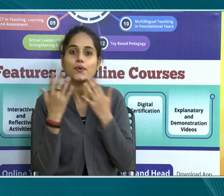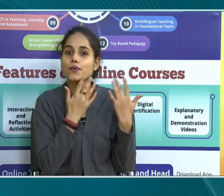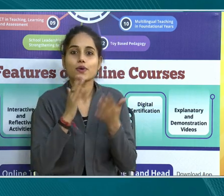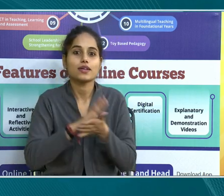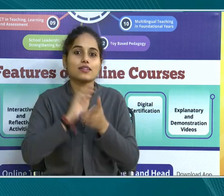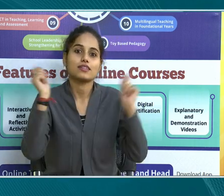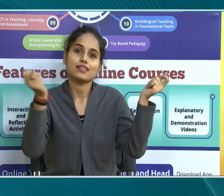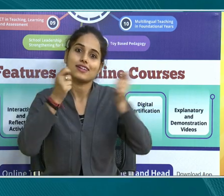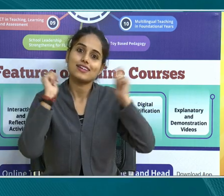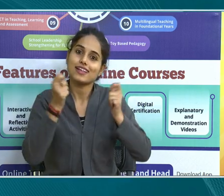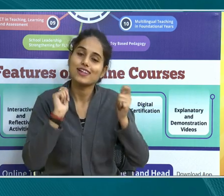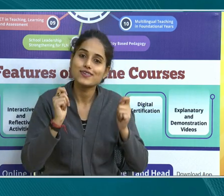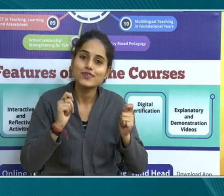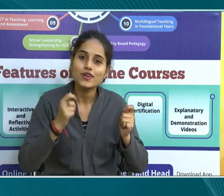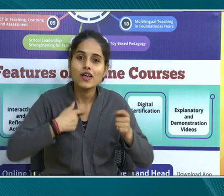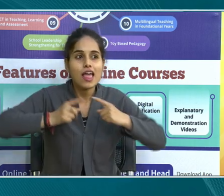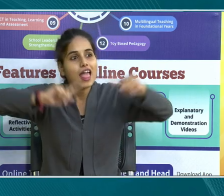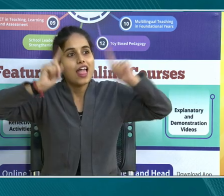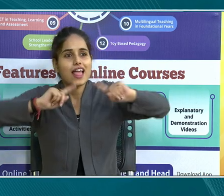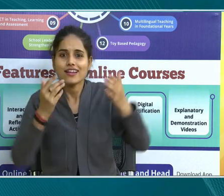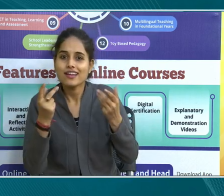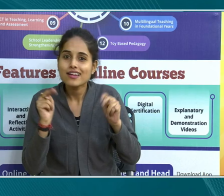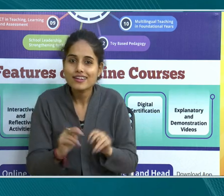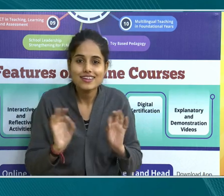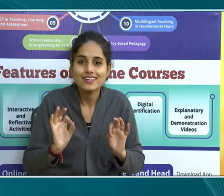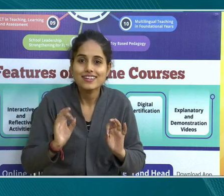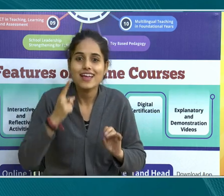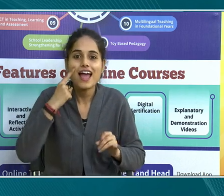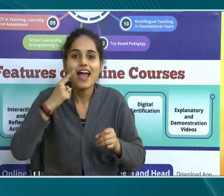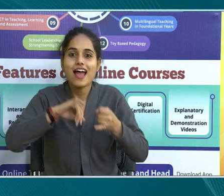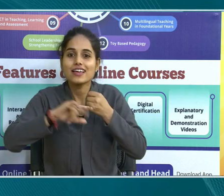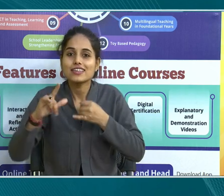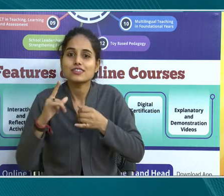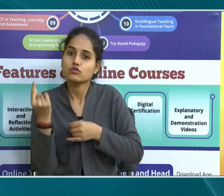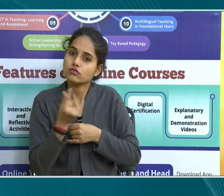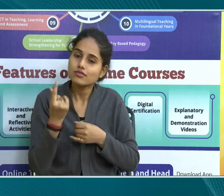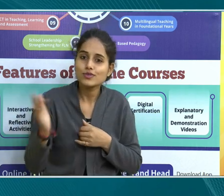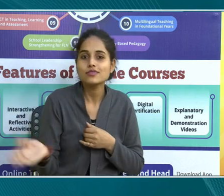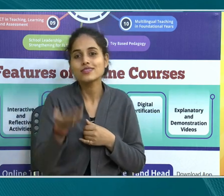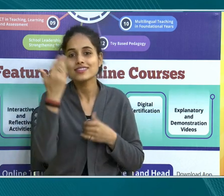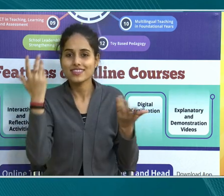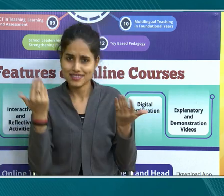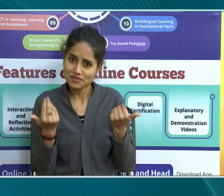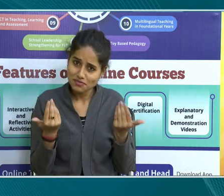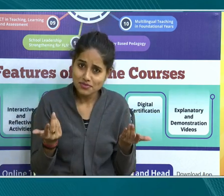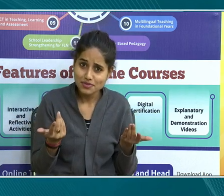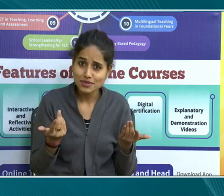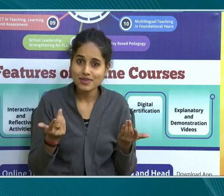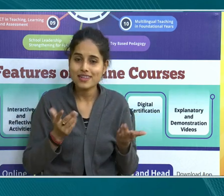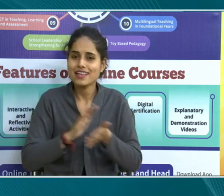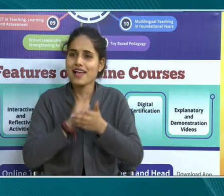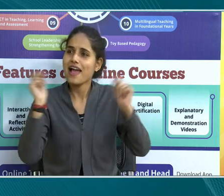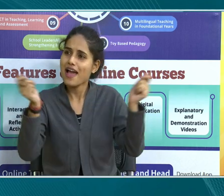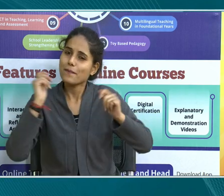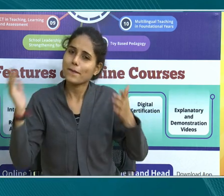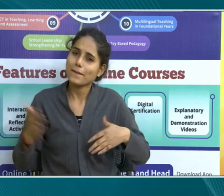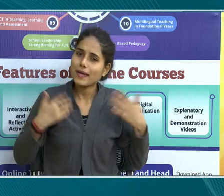भी शोर नहीं होगा, तो भी हम ये कह सकते कि चलिए, लेट्स क्लाप, हम बिना शोर में चाय क्लापिं कर लेंगे, चलिए,